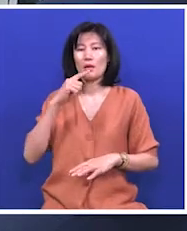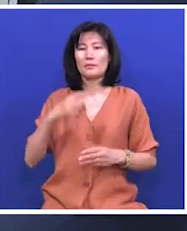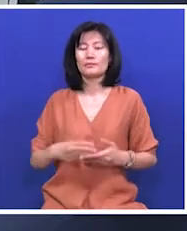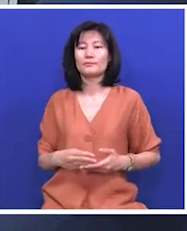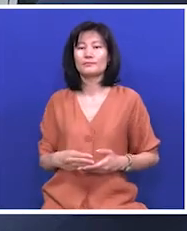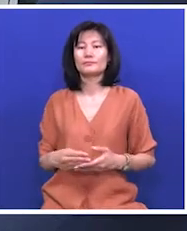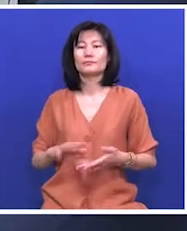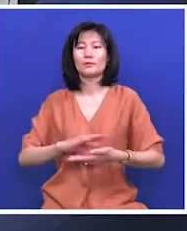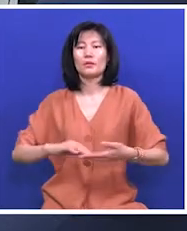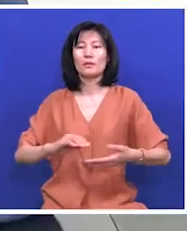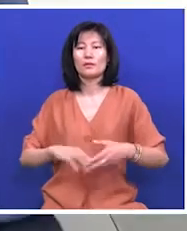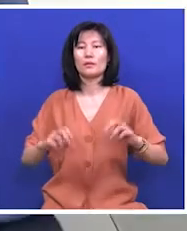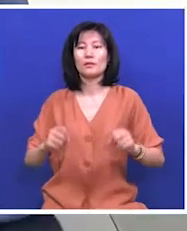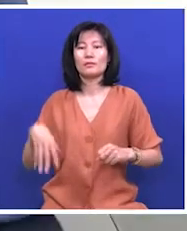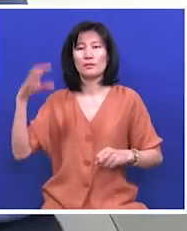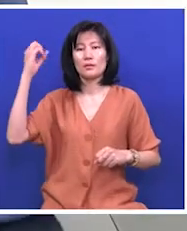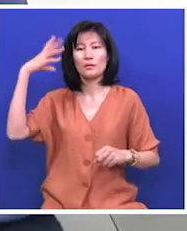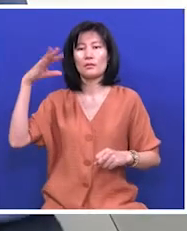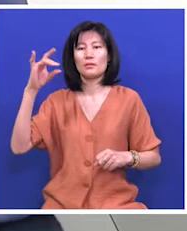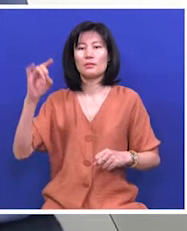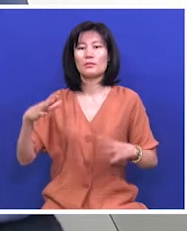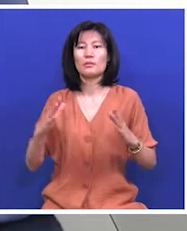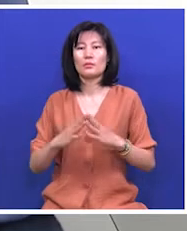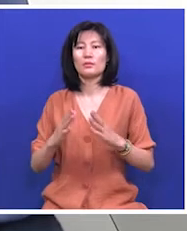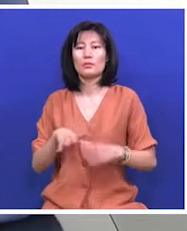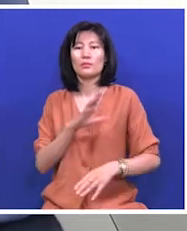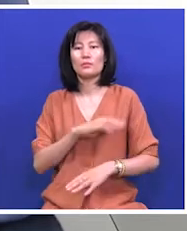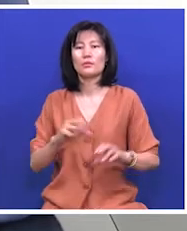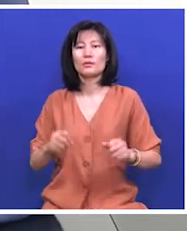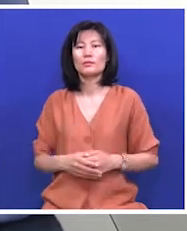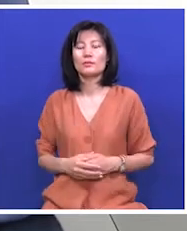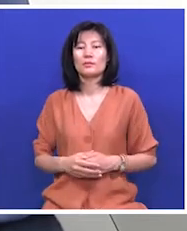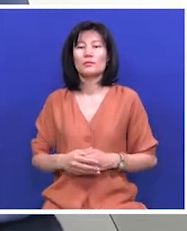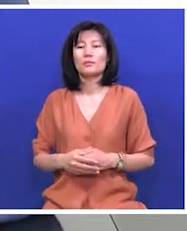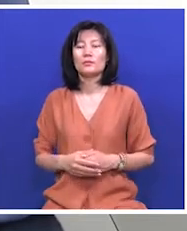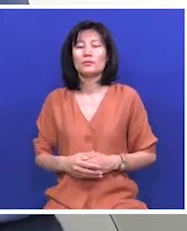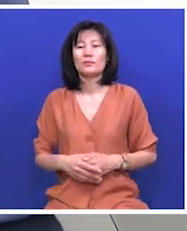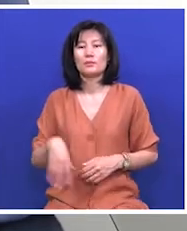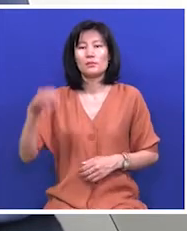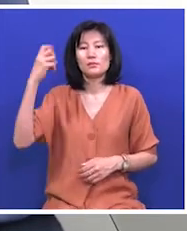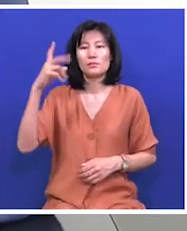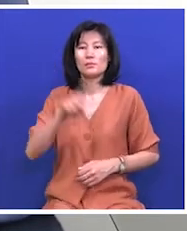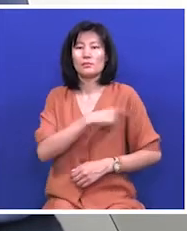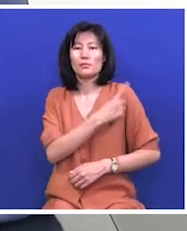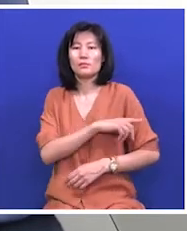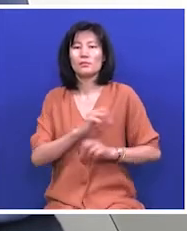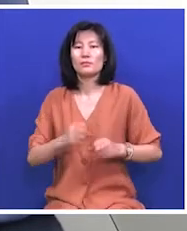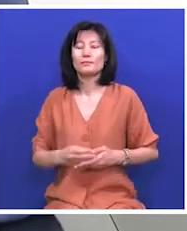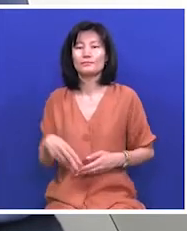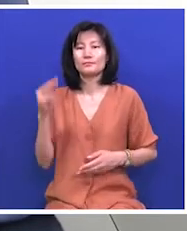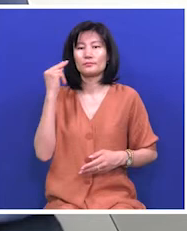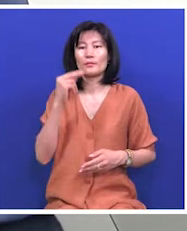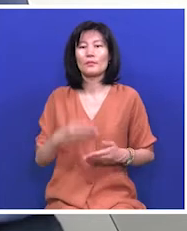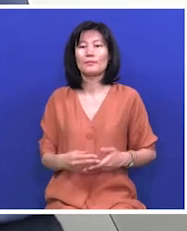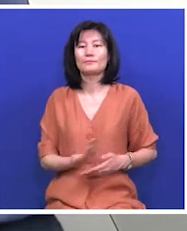да айтарымыз, кеңіздер, егер сіздерге электр үйіңіздегі электр жүйесінің, электр энергия